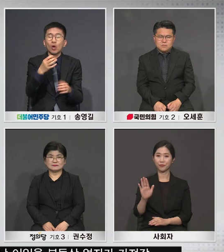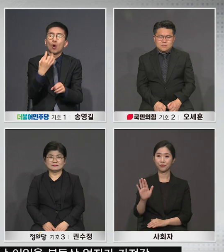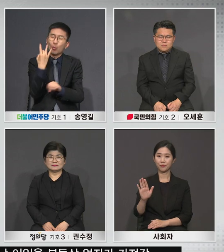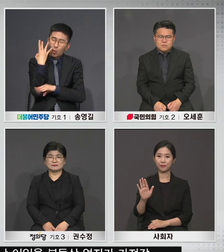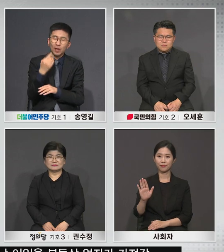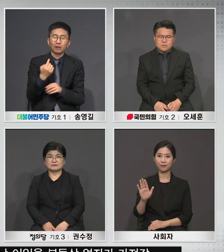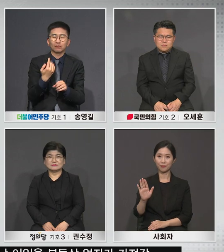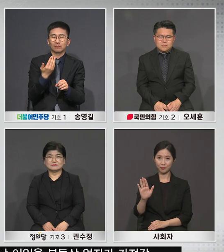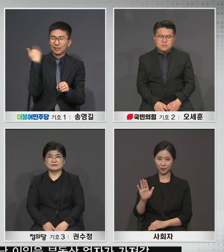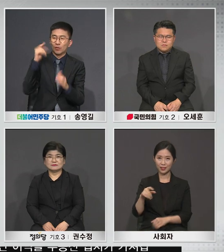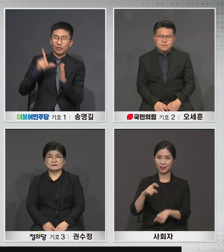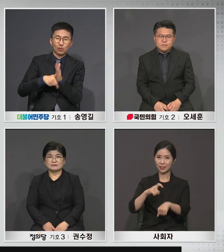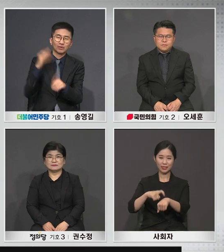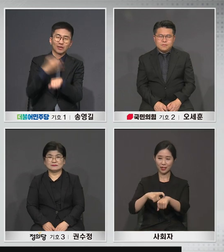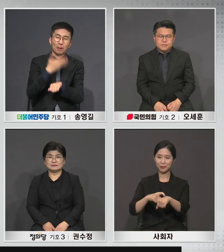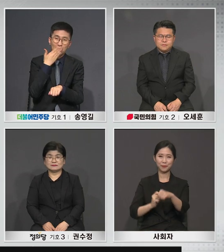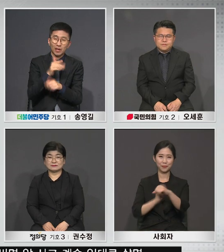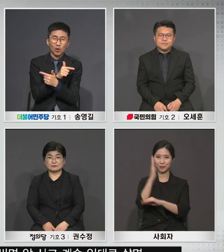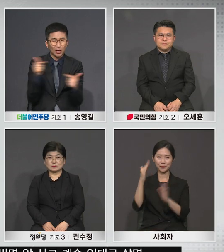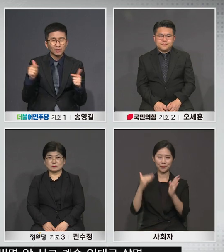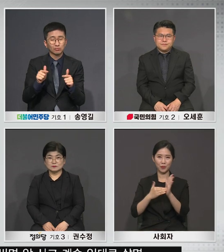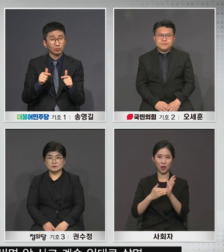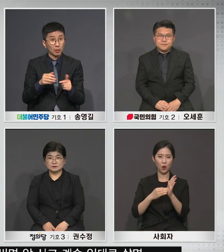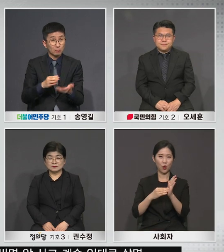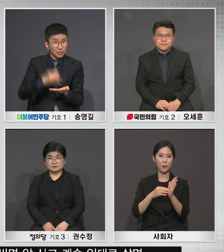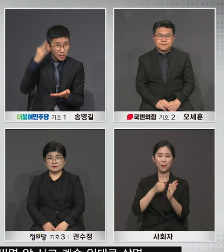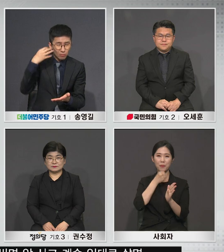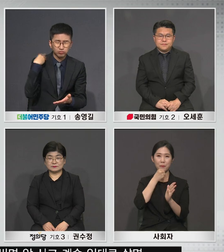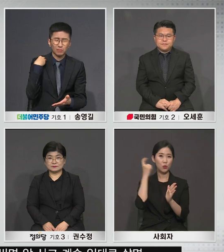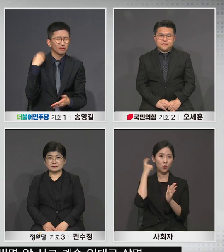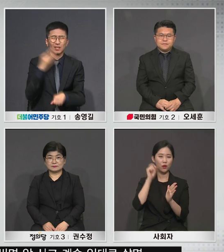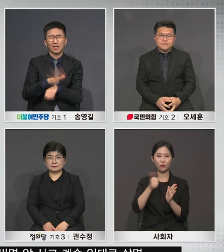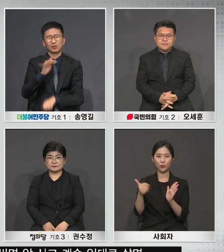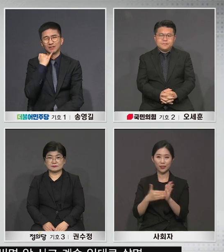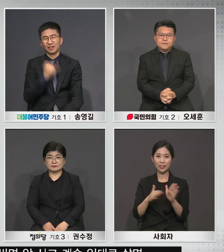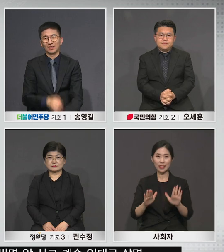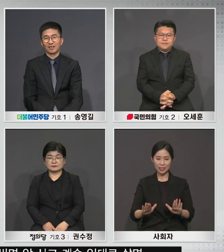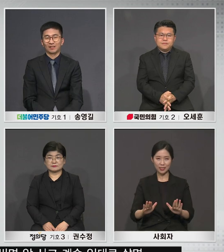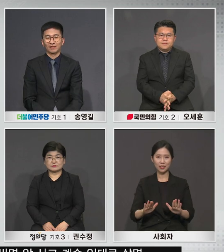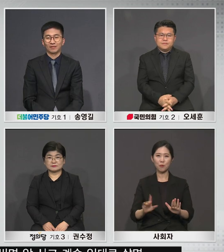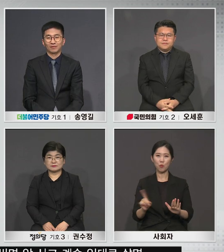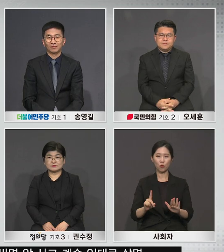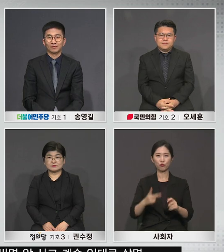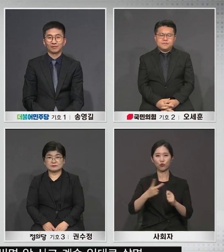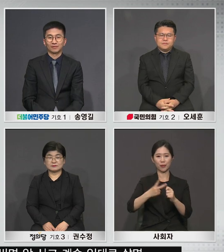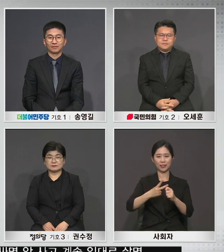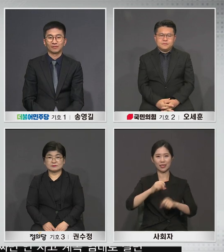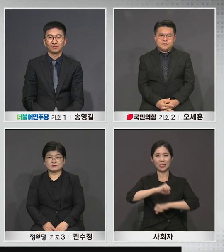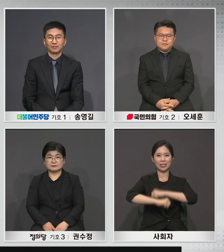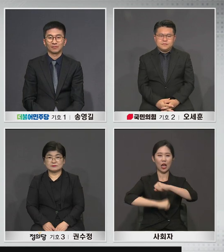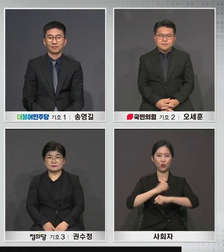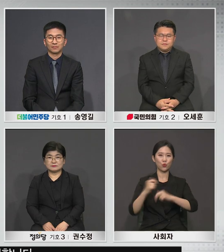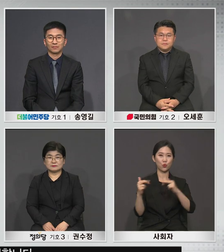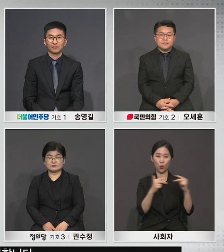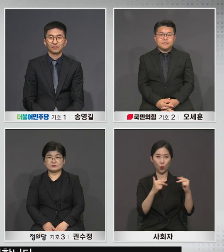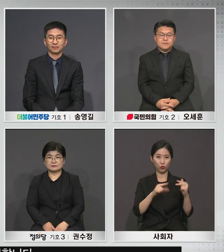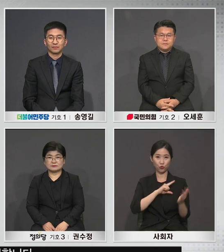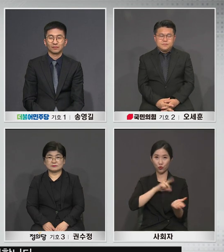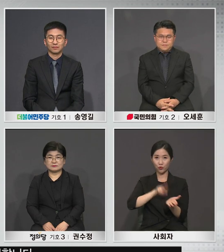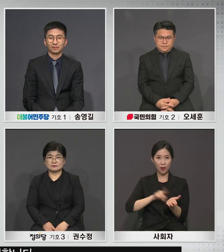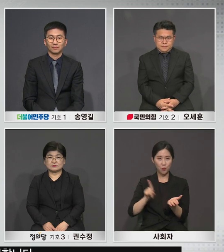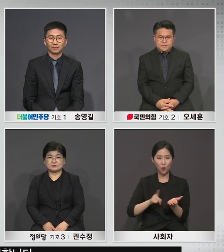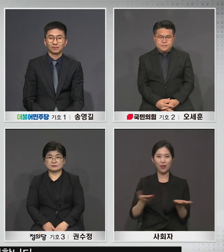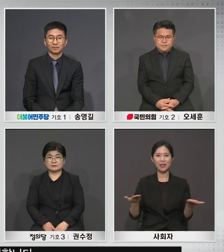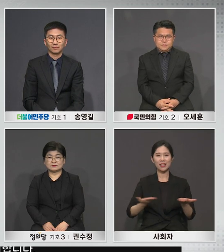것을 의미합니다. 발언 시간이 끝나서 종료가 됐고요. 이제 자유토론 두 번째 정책 자유토론인데요. 일자리 정책에 관련해서 진행을 하도록